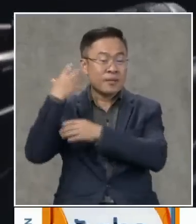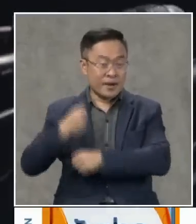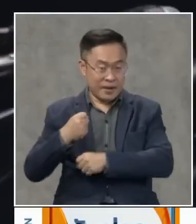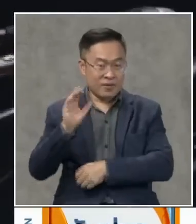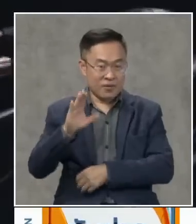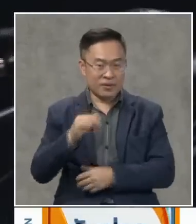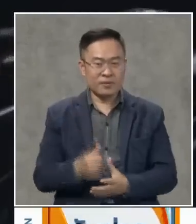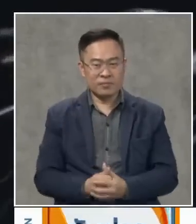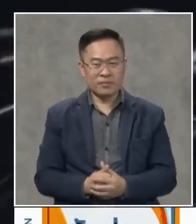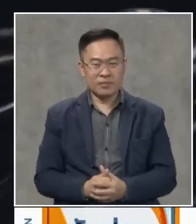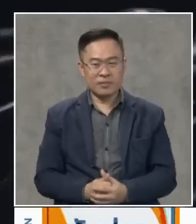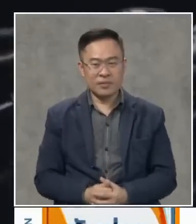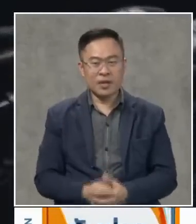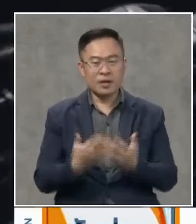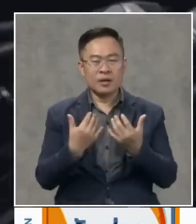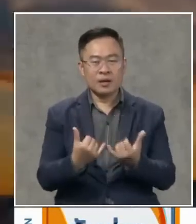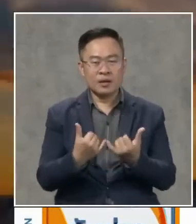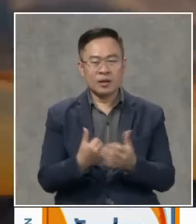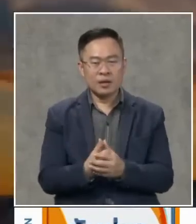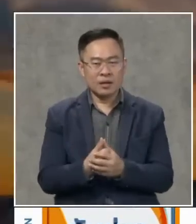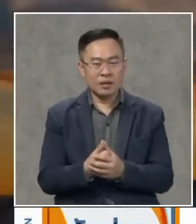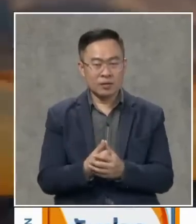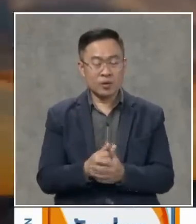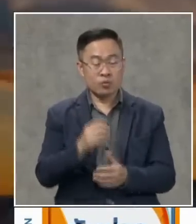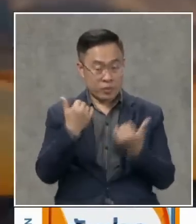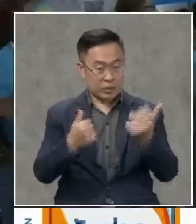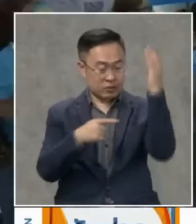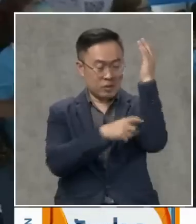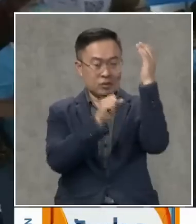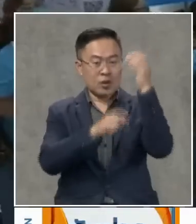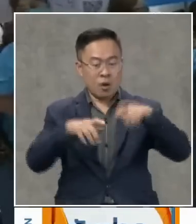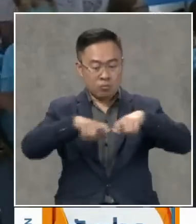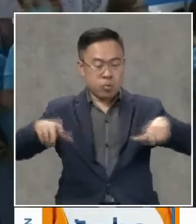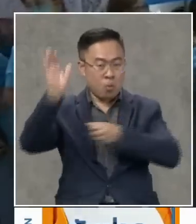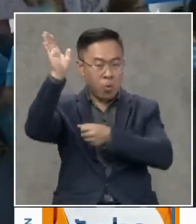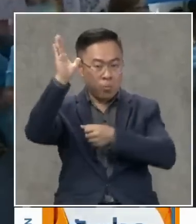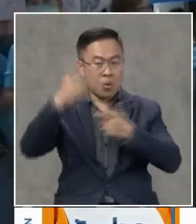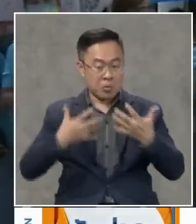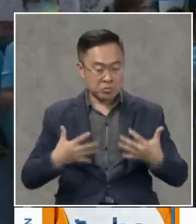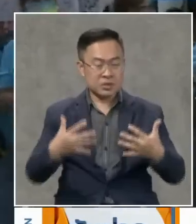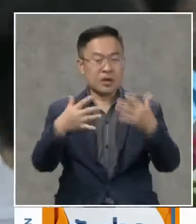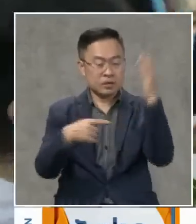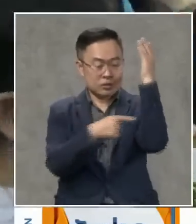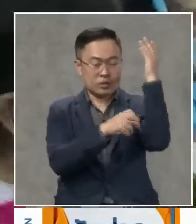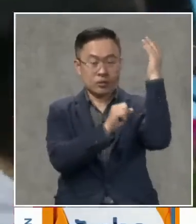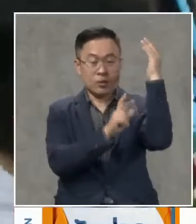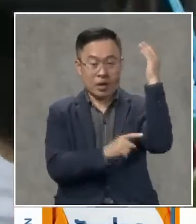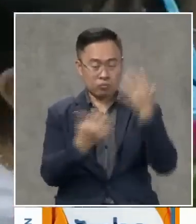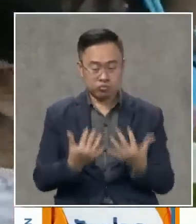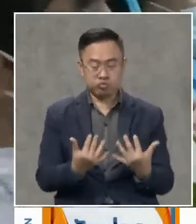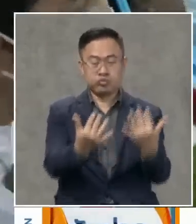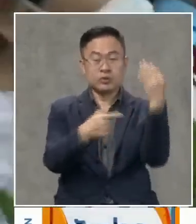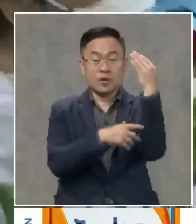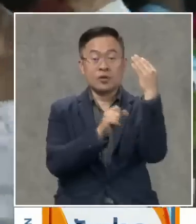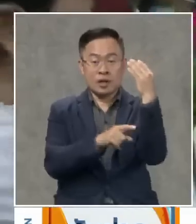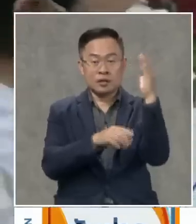ดียวกันวันนี้ต้องจับตาเวทีปราศัยใหญ่ของพรรคประชาธิปัตย์ค่ะเพราะเขามีการไปจัดเวทีปราศัยกันที่จังหวัดสงขลาซึ่งเป็นเมื